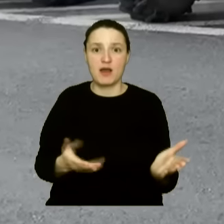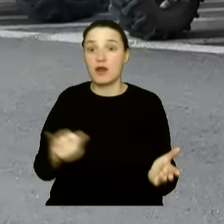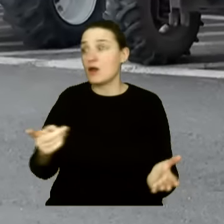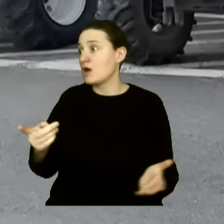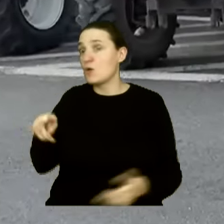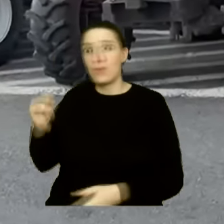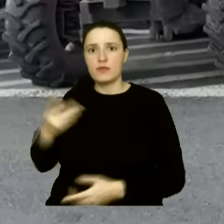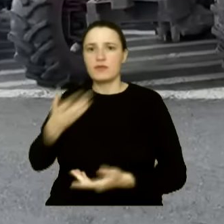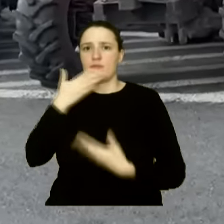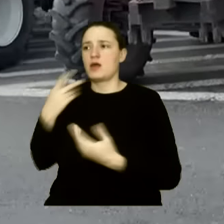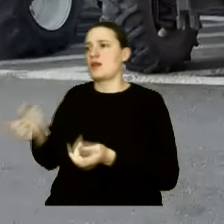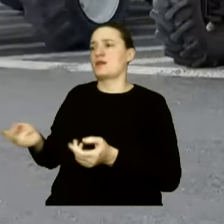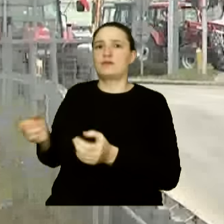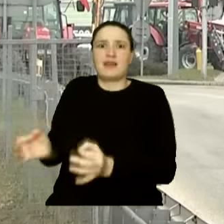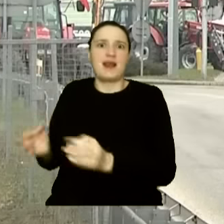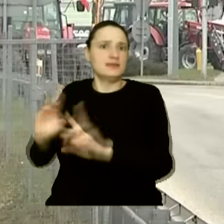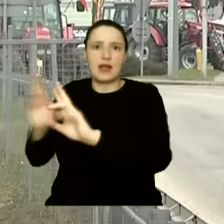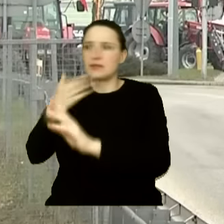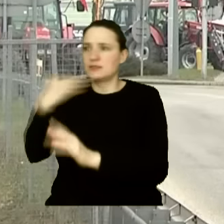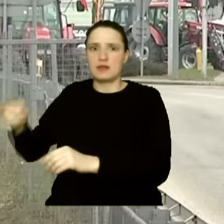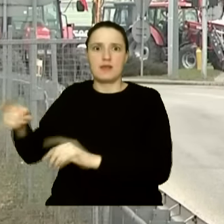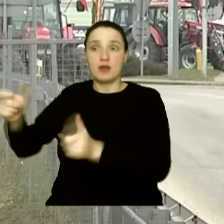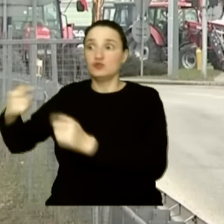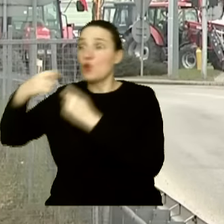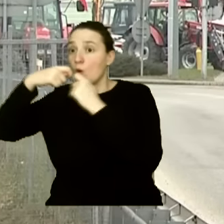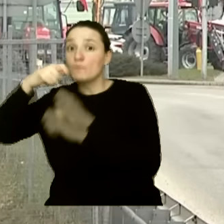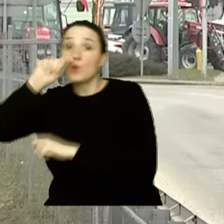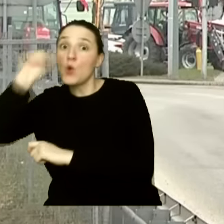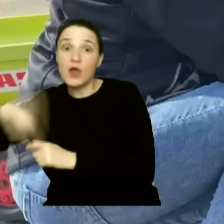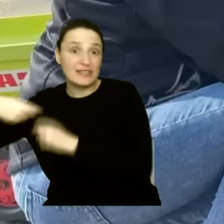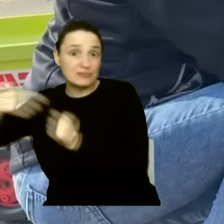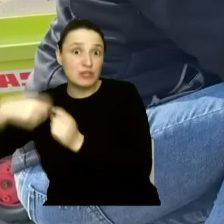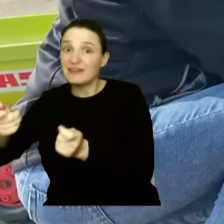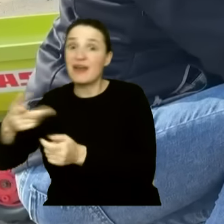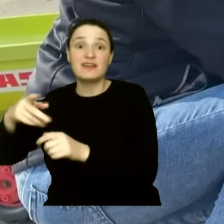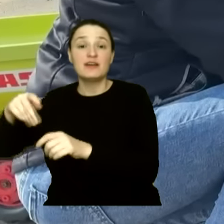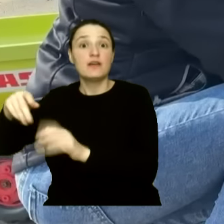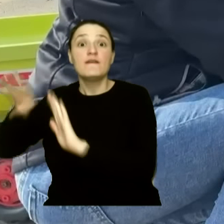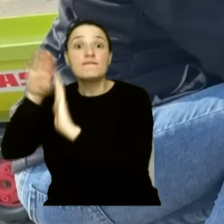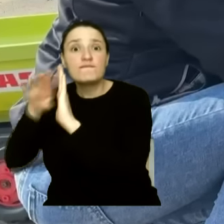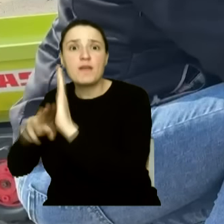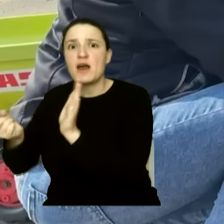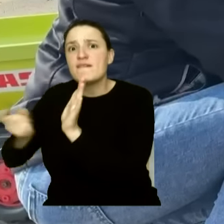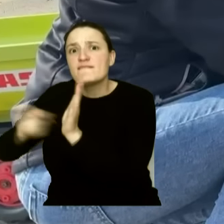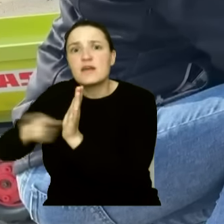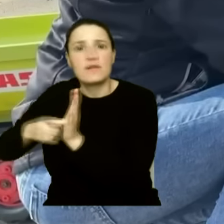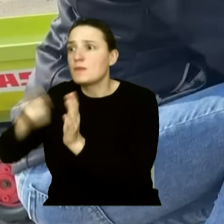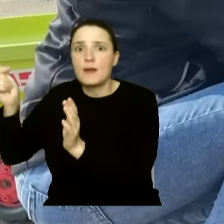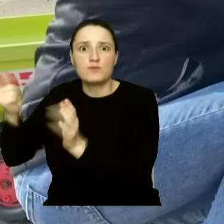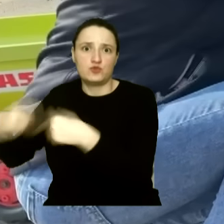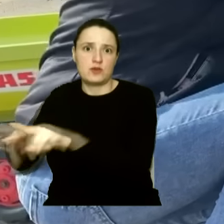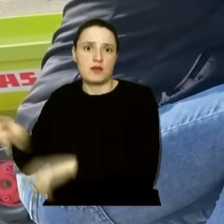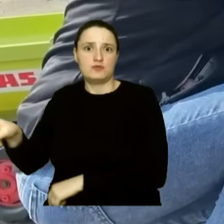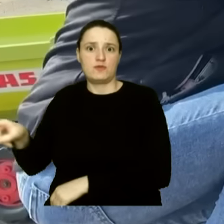na te towary, które płyną z Ukrainy, które nie muszą tych norm spełniać. I to jest bardzo przykre. Tu wymagana jest ta zdecydowana reakcja,